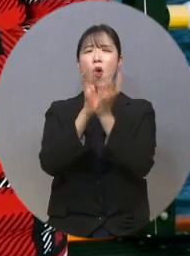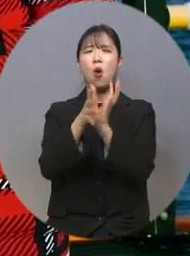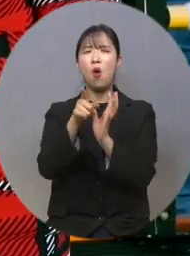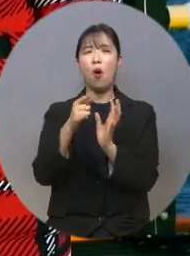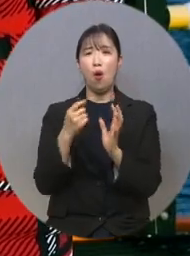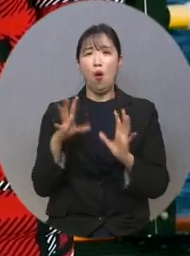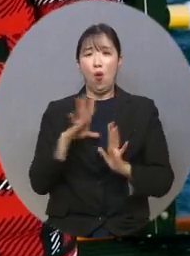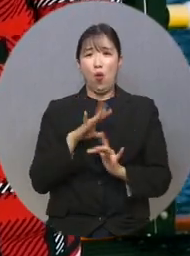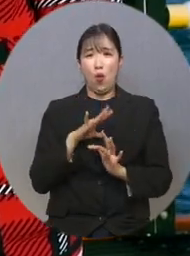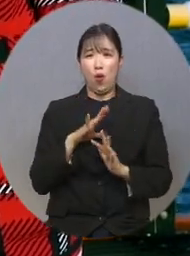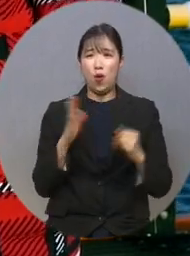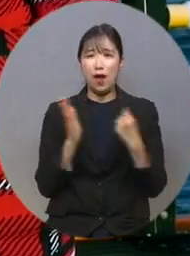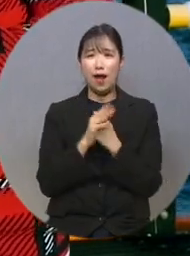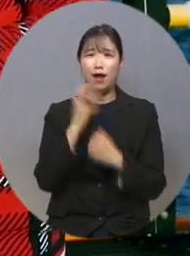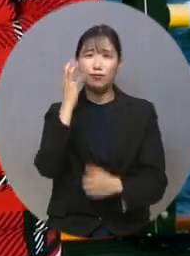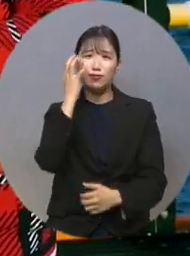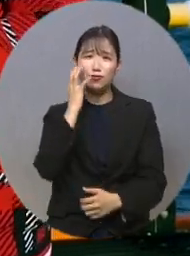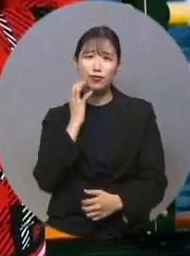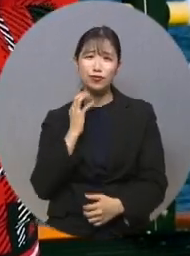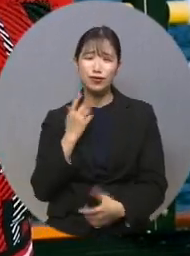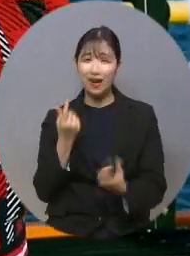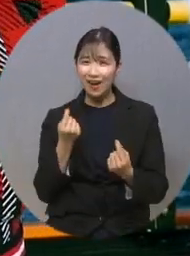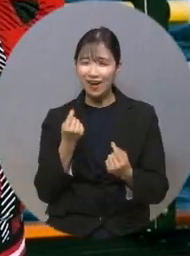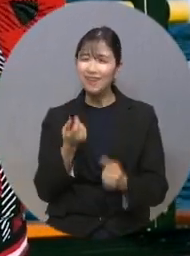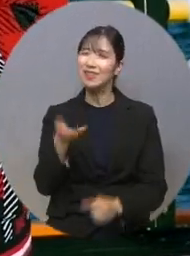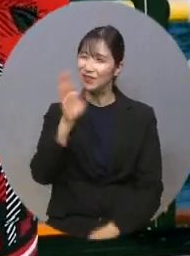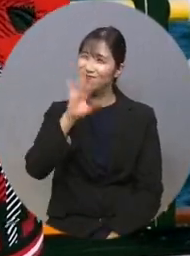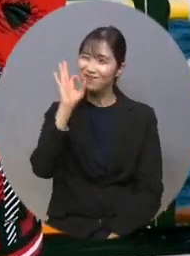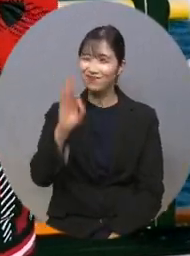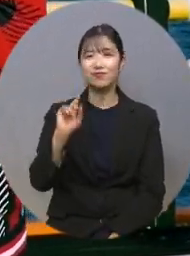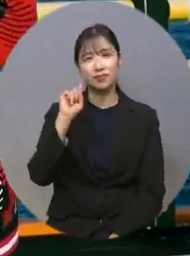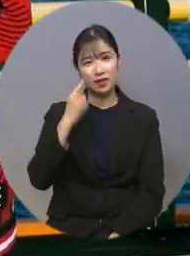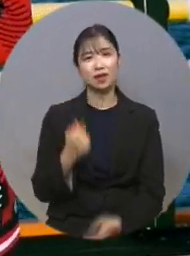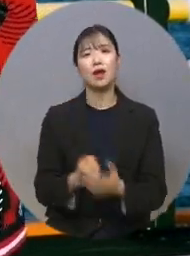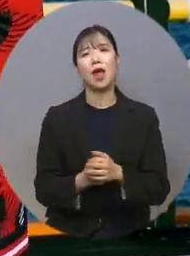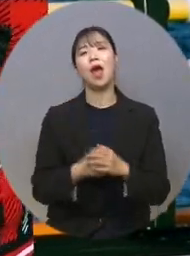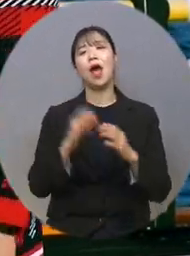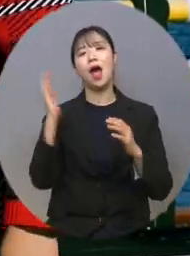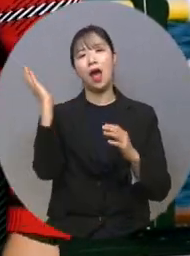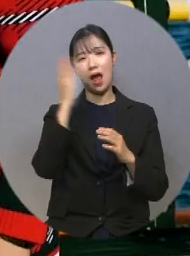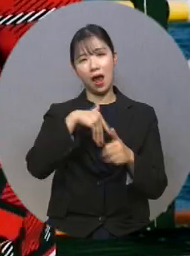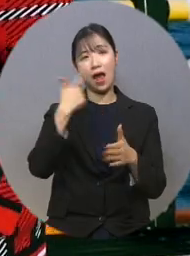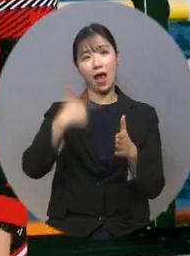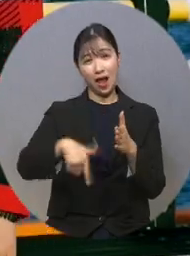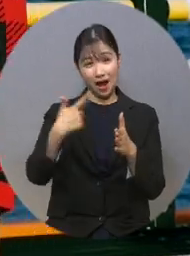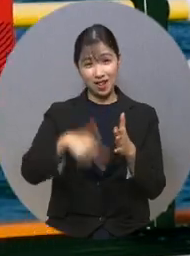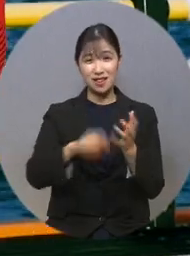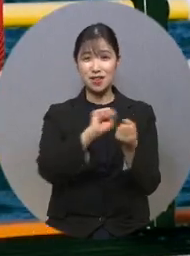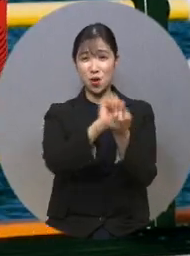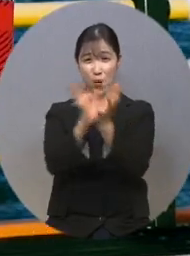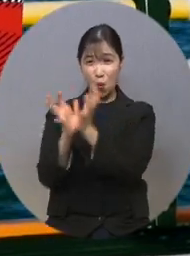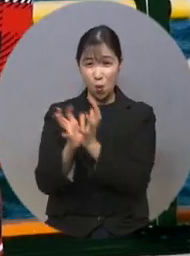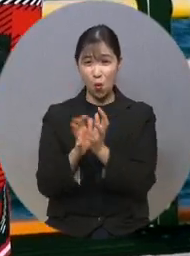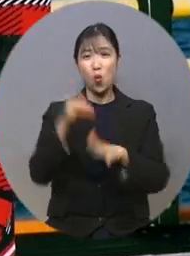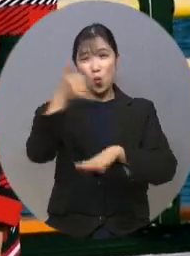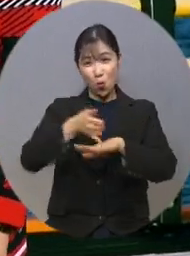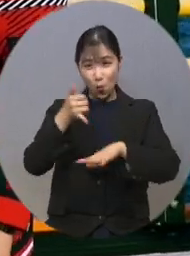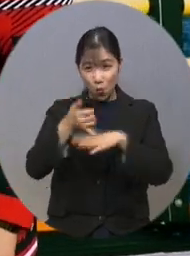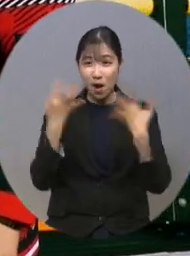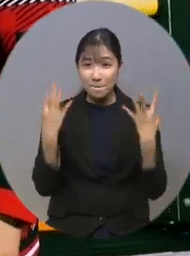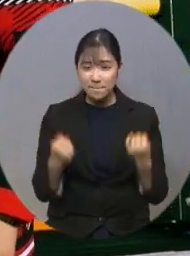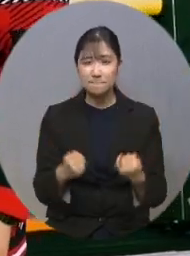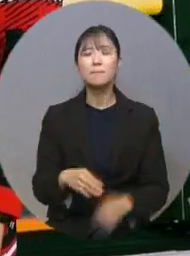그냥 푸르스름하게. 근데 곱다. 아, 강진이 화훼 농가가 그렇게 많아요? 네, 맞습니다.